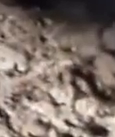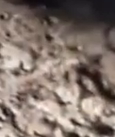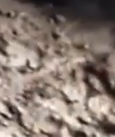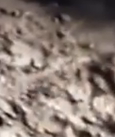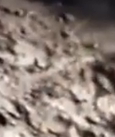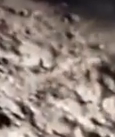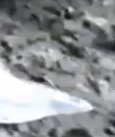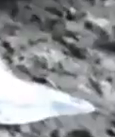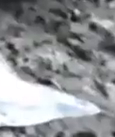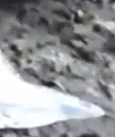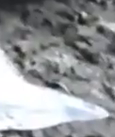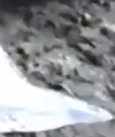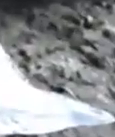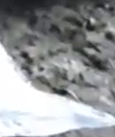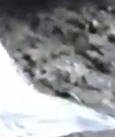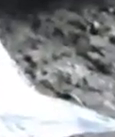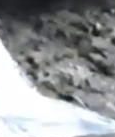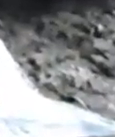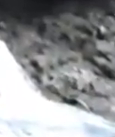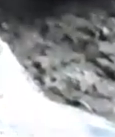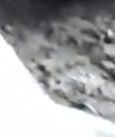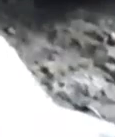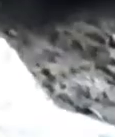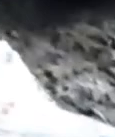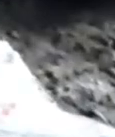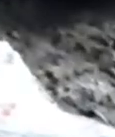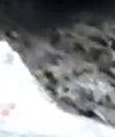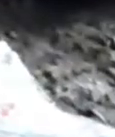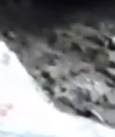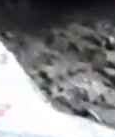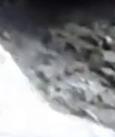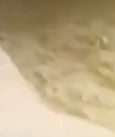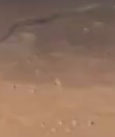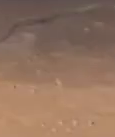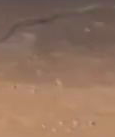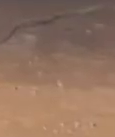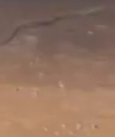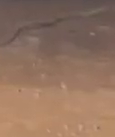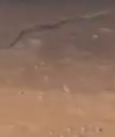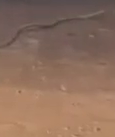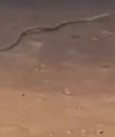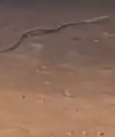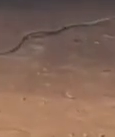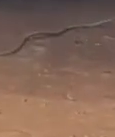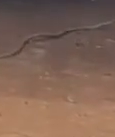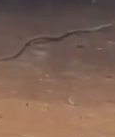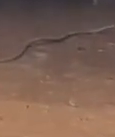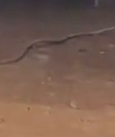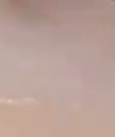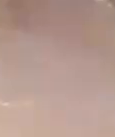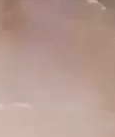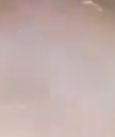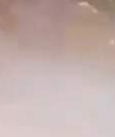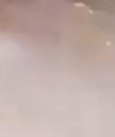cepat mengakibatkan warga tak sempat menyelamatkan barang berharga. Selain merendam ratusan rumah, banjir juga merendam puskesmas